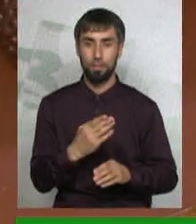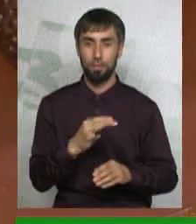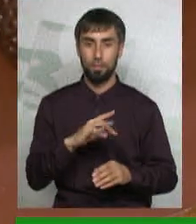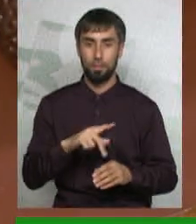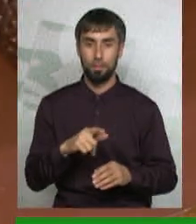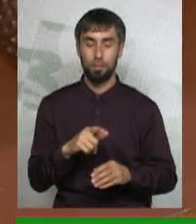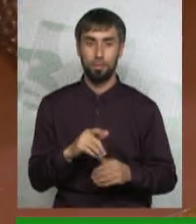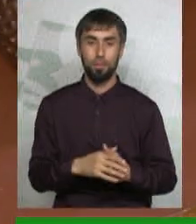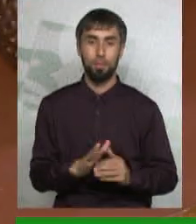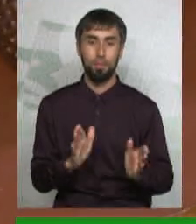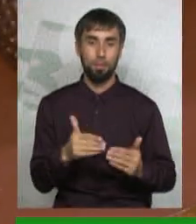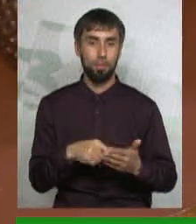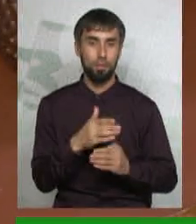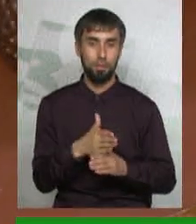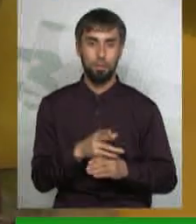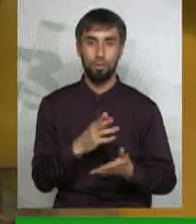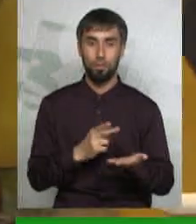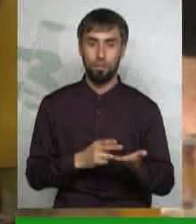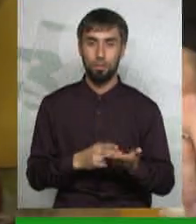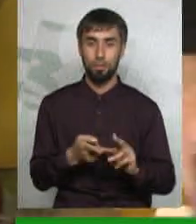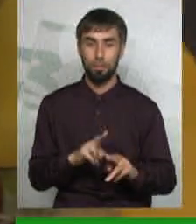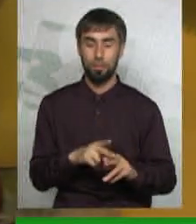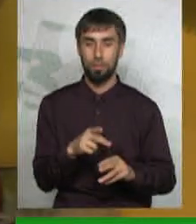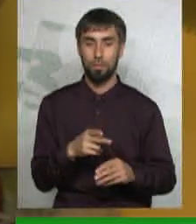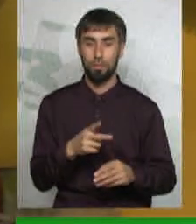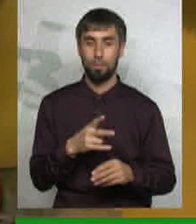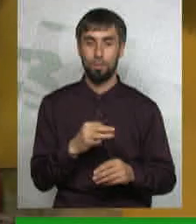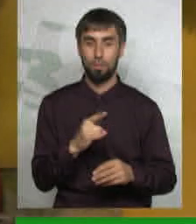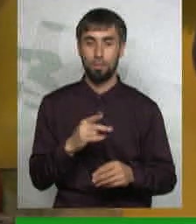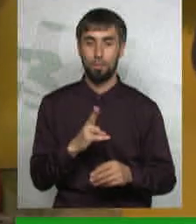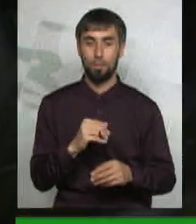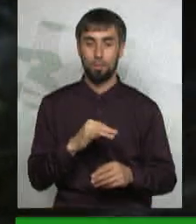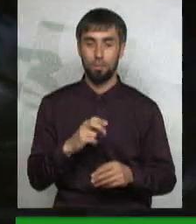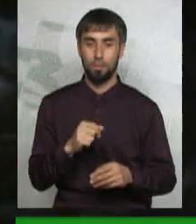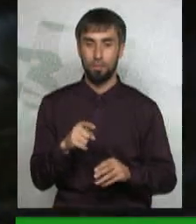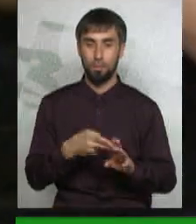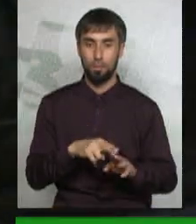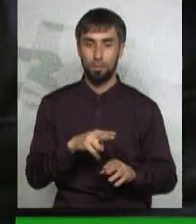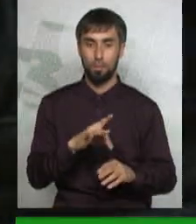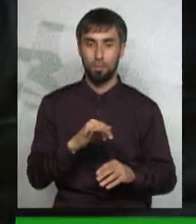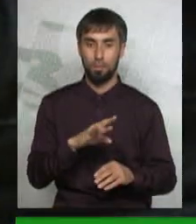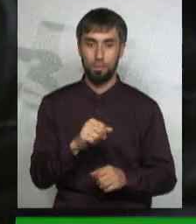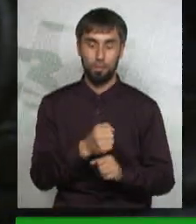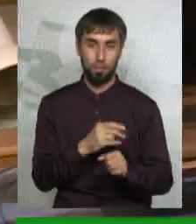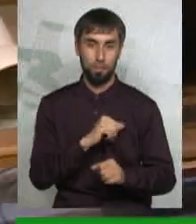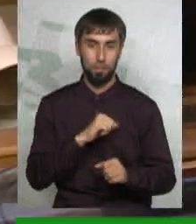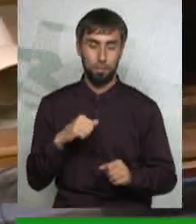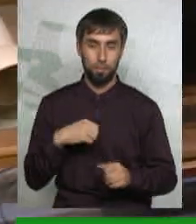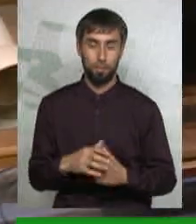стиле. Ящички для хранения Корана. А это ножны для катаны. Рукоятку к лезвию смастерил он сам.